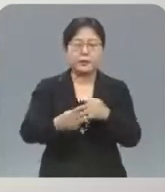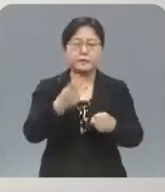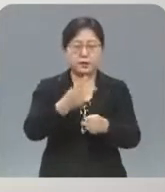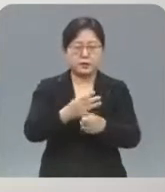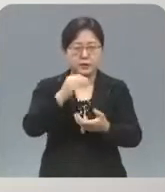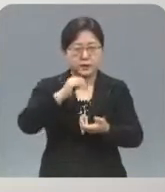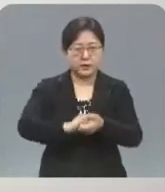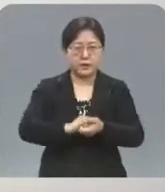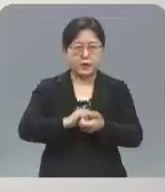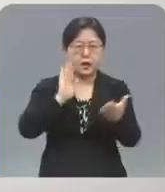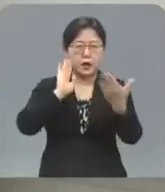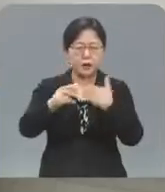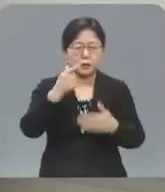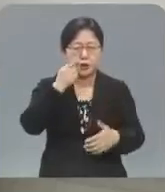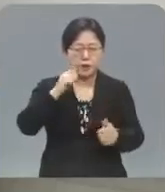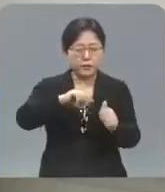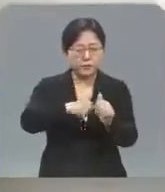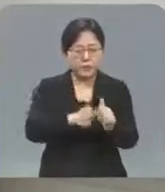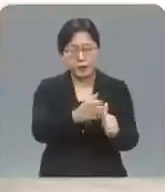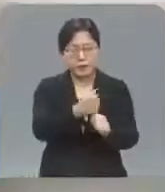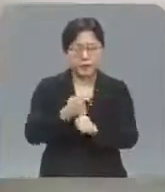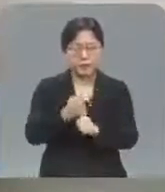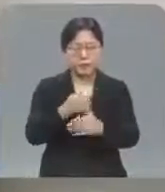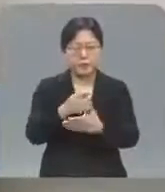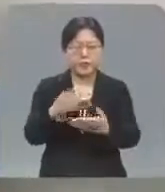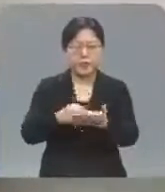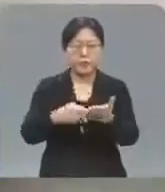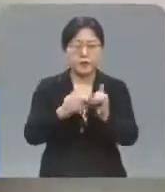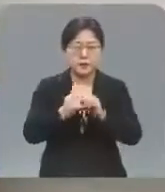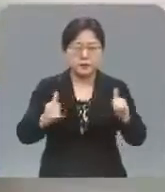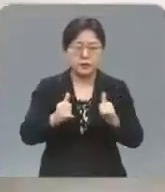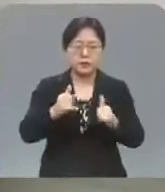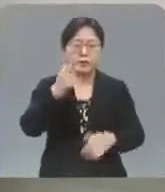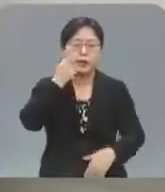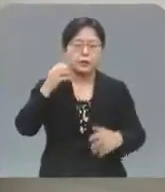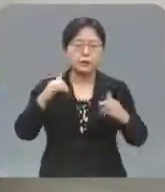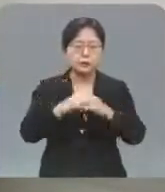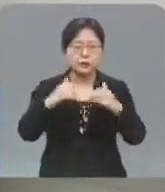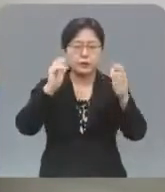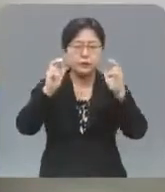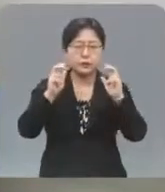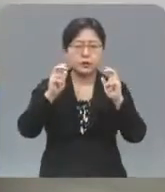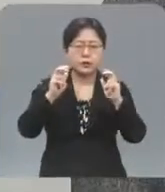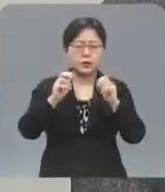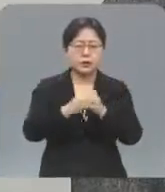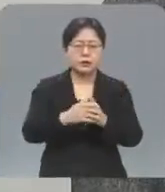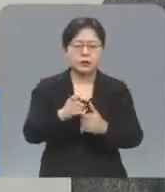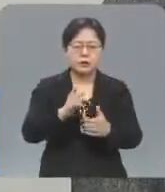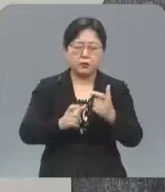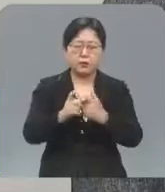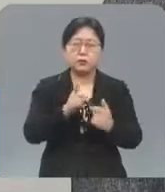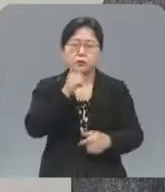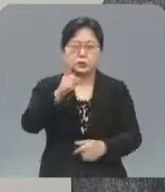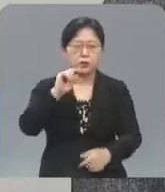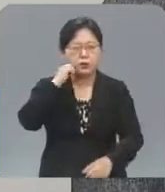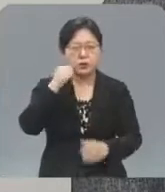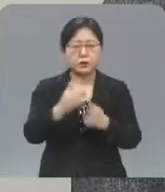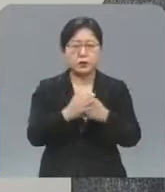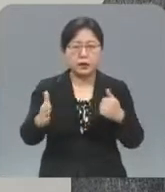제한되면서 향후 일제강제징용 피해자들이 일본 전범기업에 대해 추가적인 소송을 제기하기 어려울 수